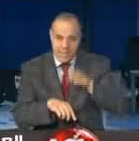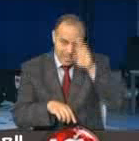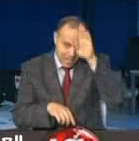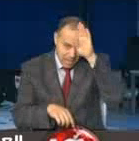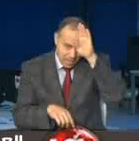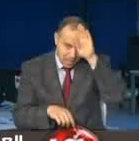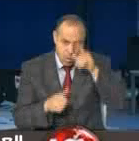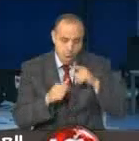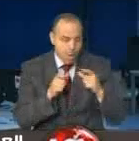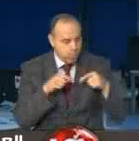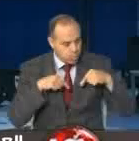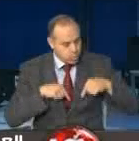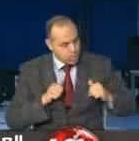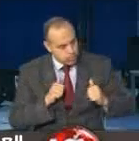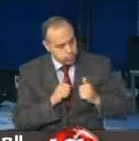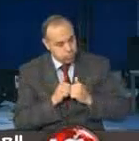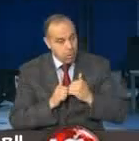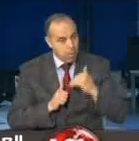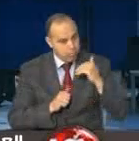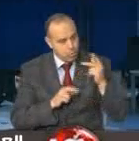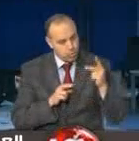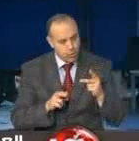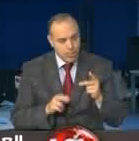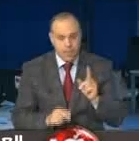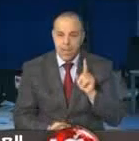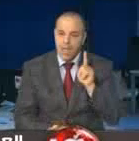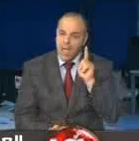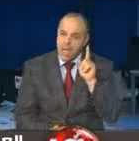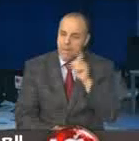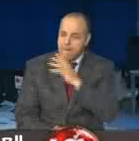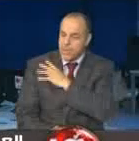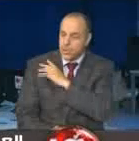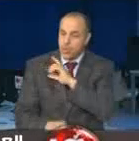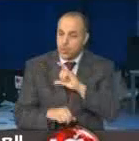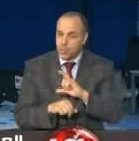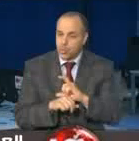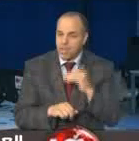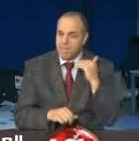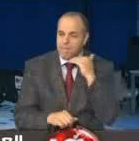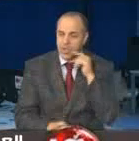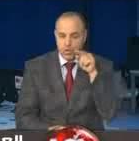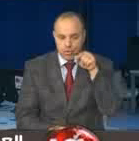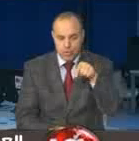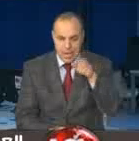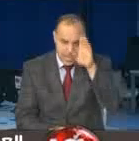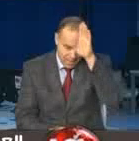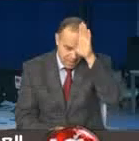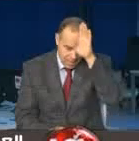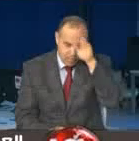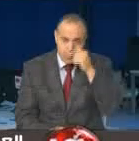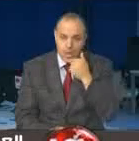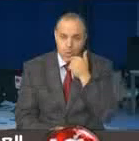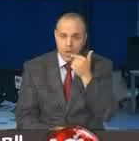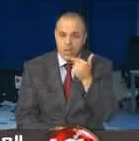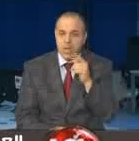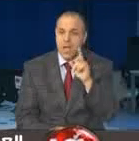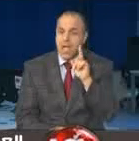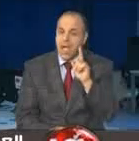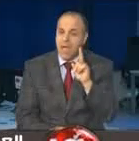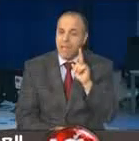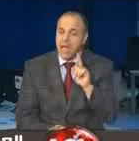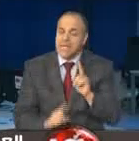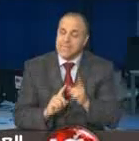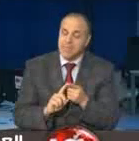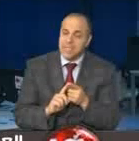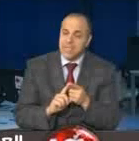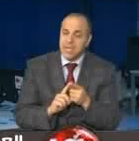على رأس وفد حكومي رفيع. زيارة أكد المسؤول التركي فور وصوله إلى العراق أنها تحمل طابعا